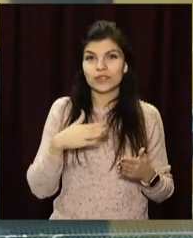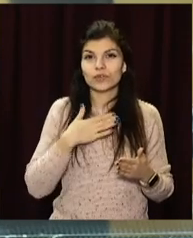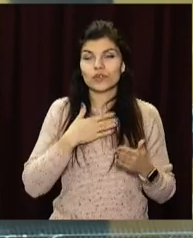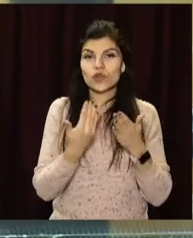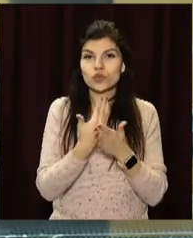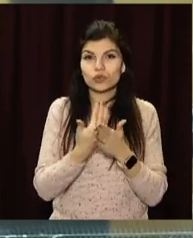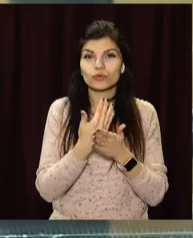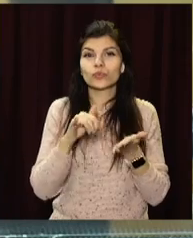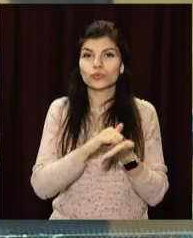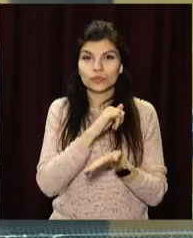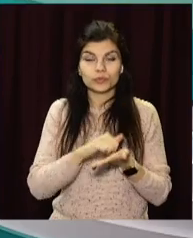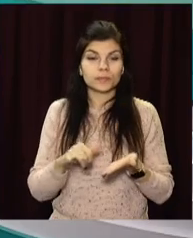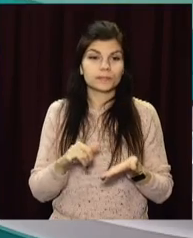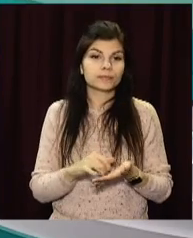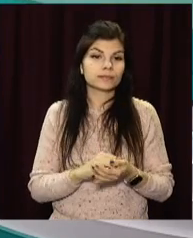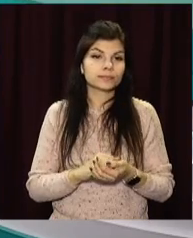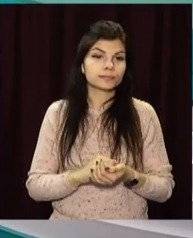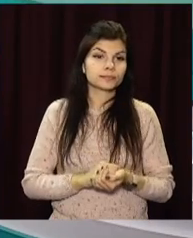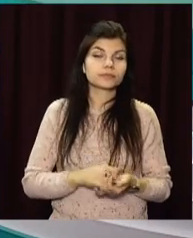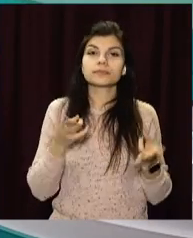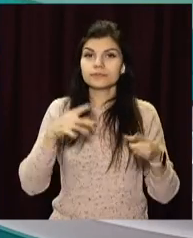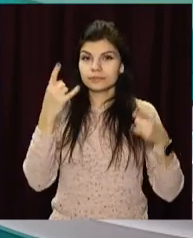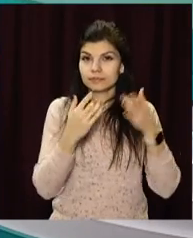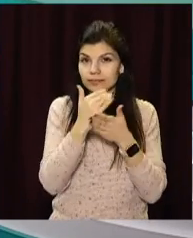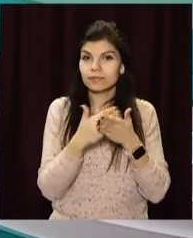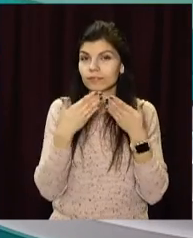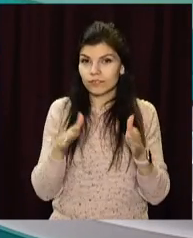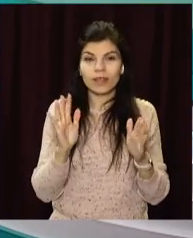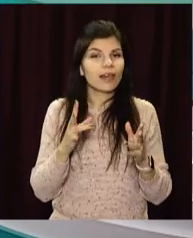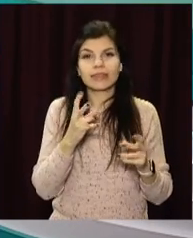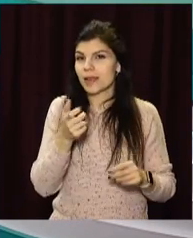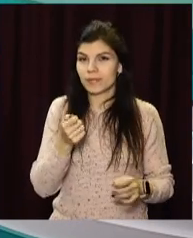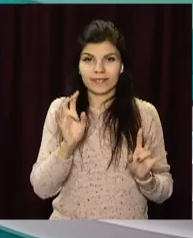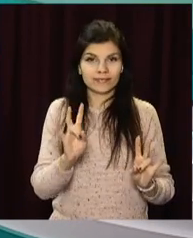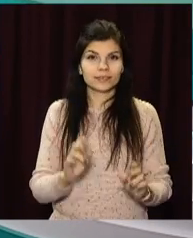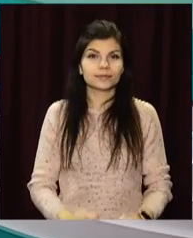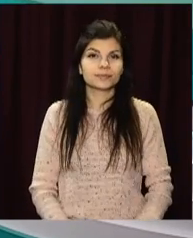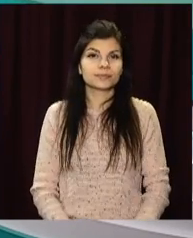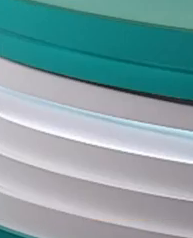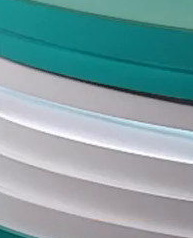мережах і на нашому YouTube-каналі. Залишайтеся з відкритим та не перемикайте!